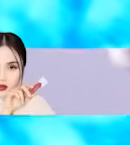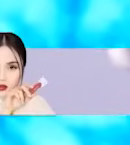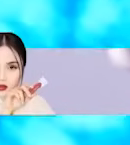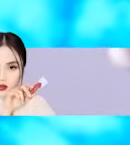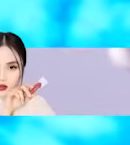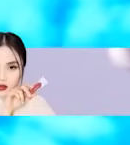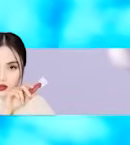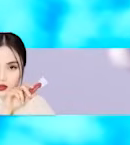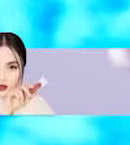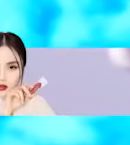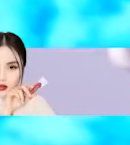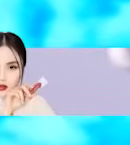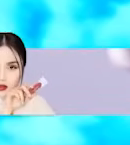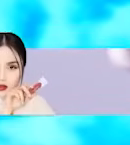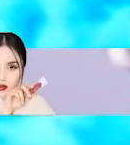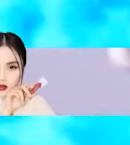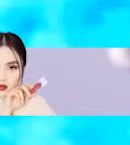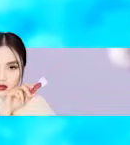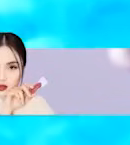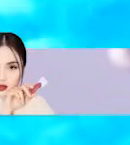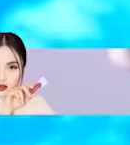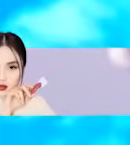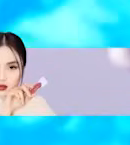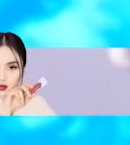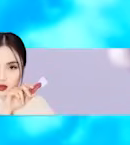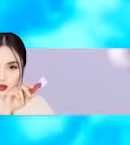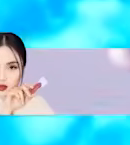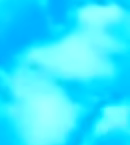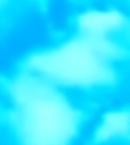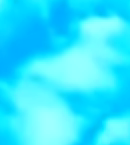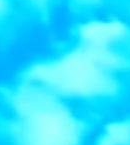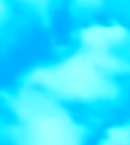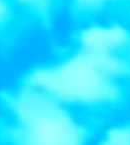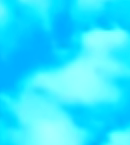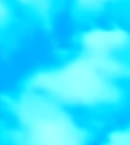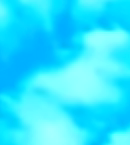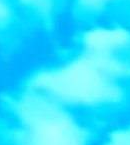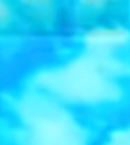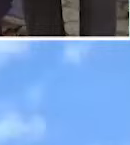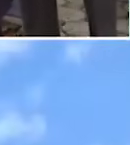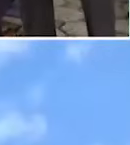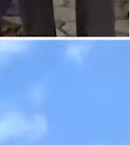rekan Jen Cahyani di Rumah Duka Bintaro, Tangerang Selatan, Banten. Jen, silakan dengan laporan Anda.